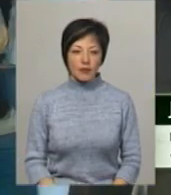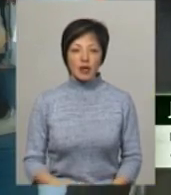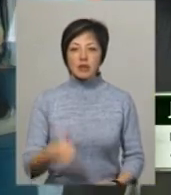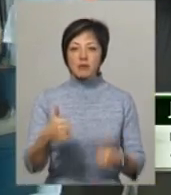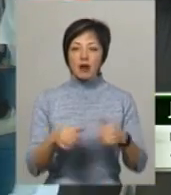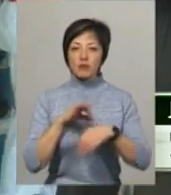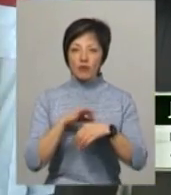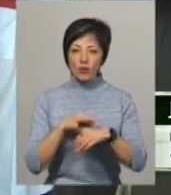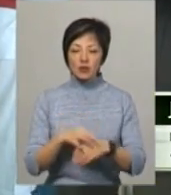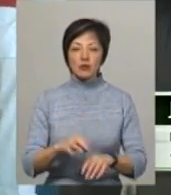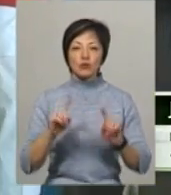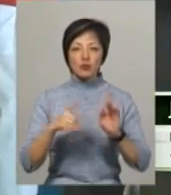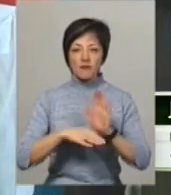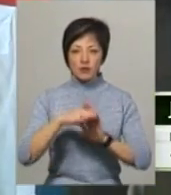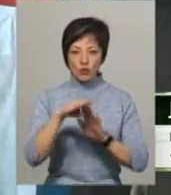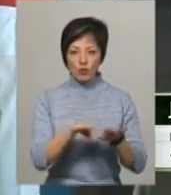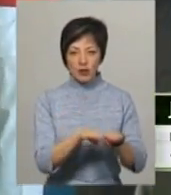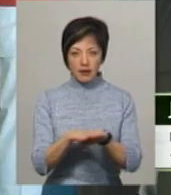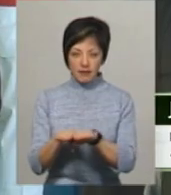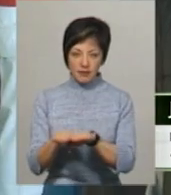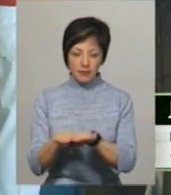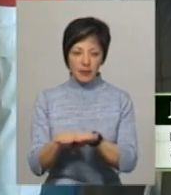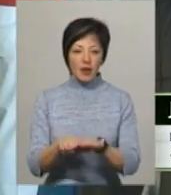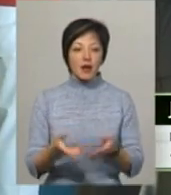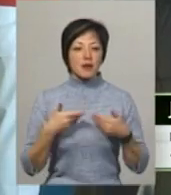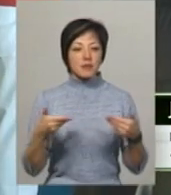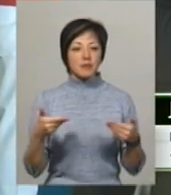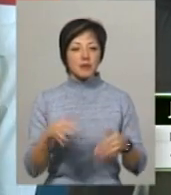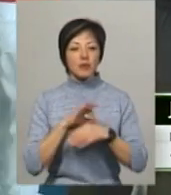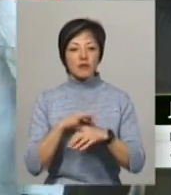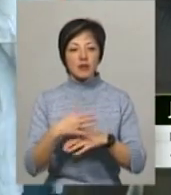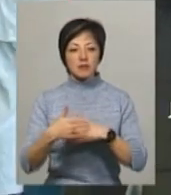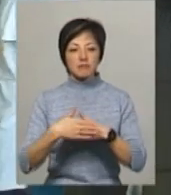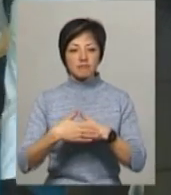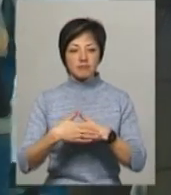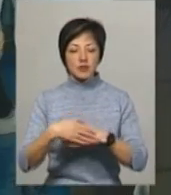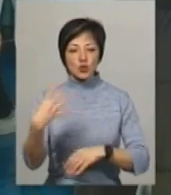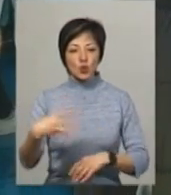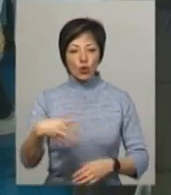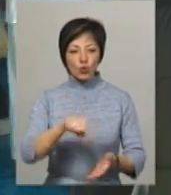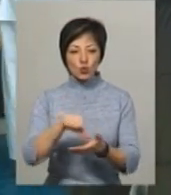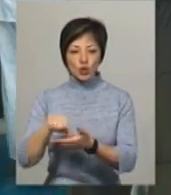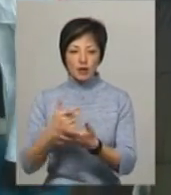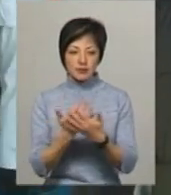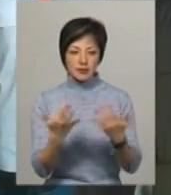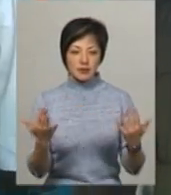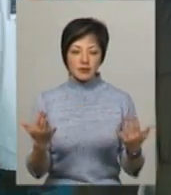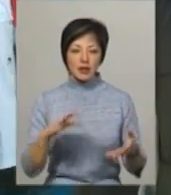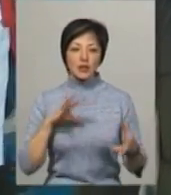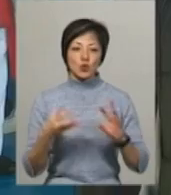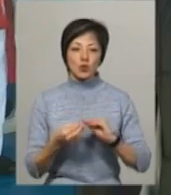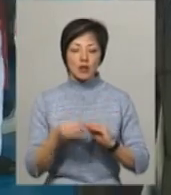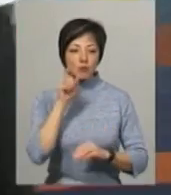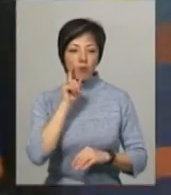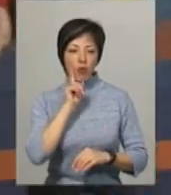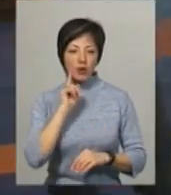Змагання проводяться на надзвичайно високому рівні. Ми провели привезли біля 40 учасників. Результатів ще